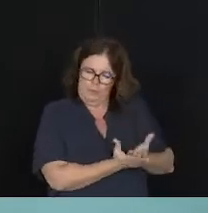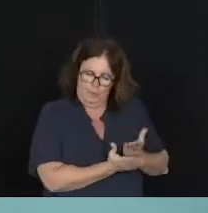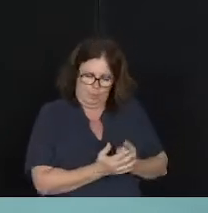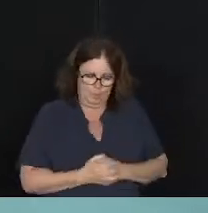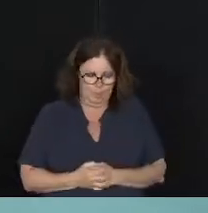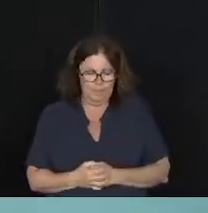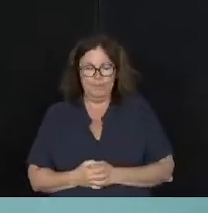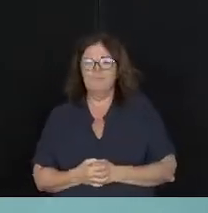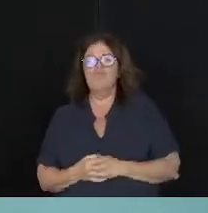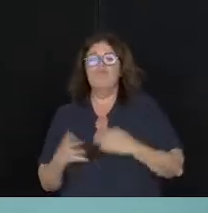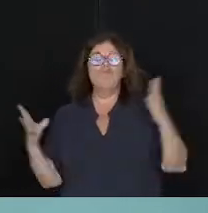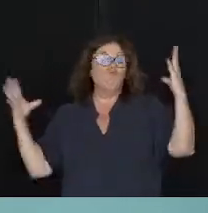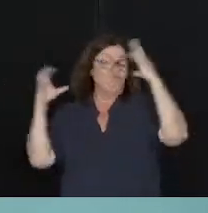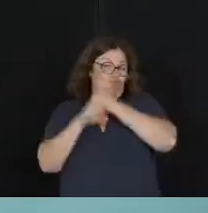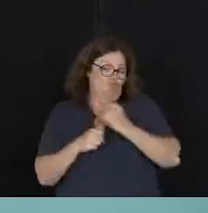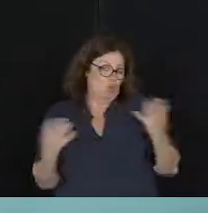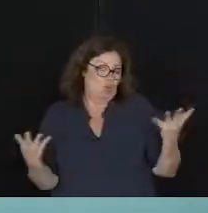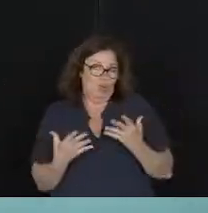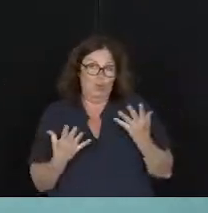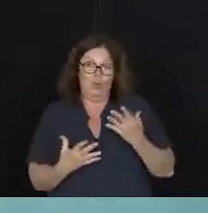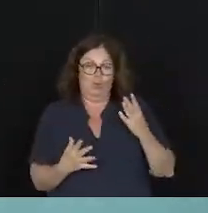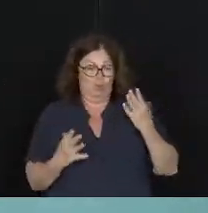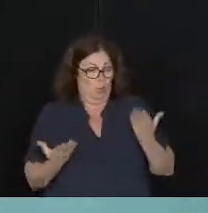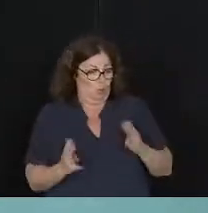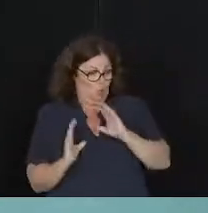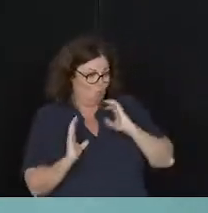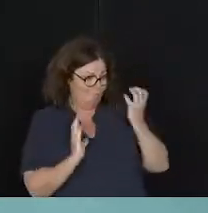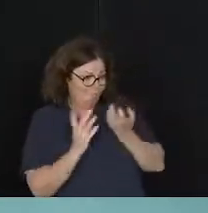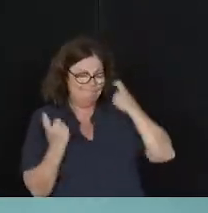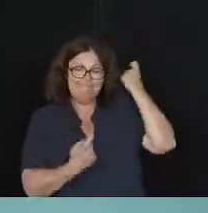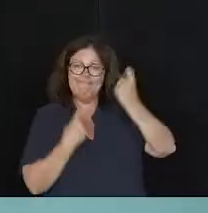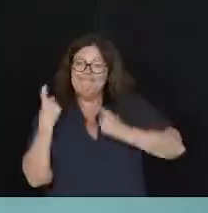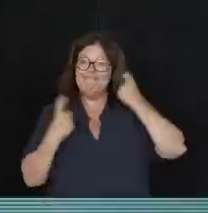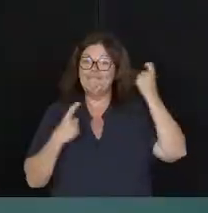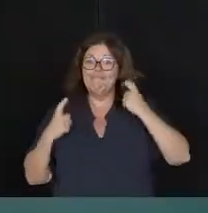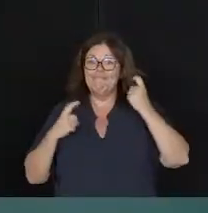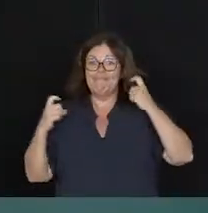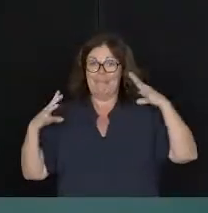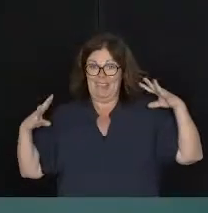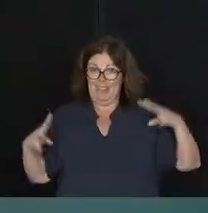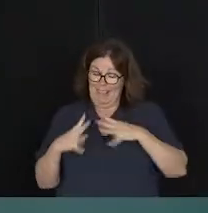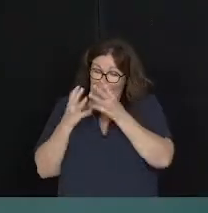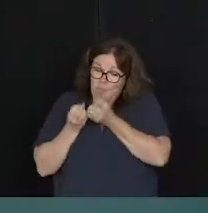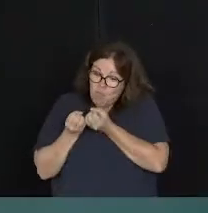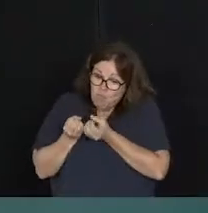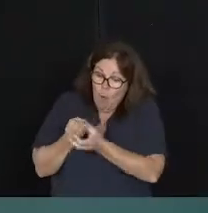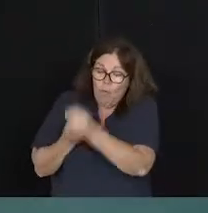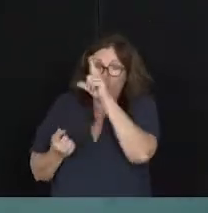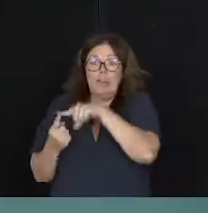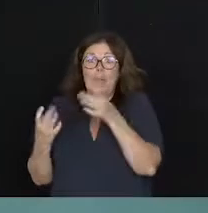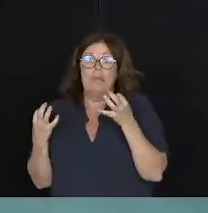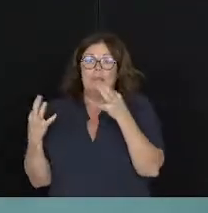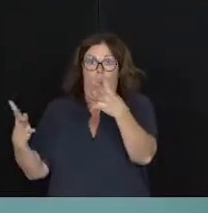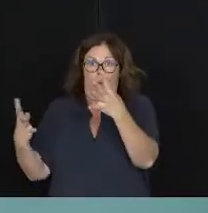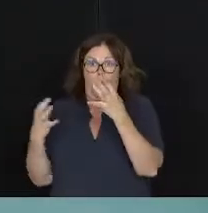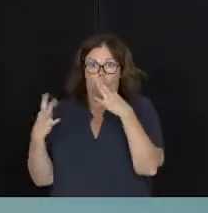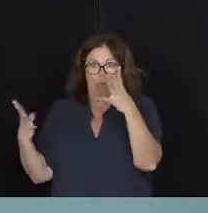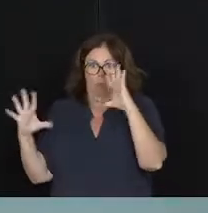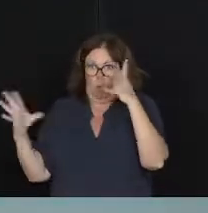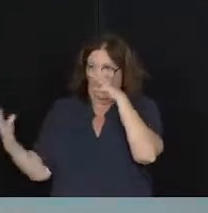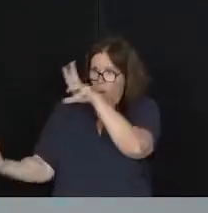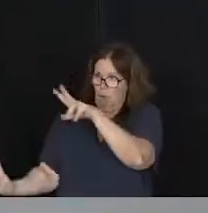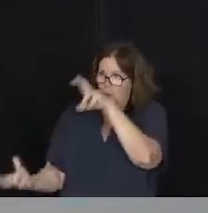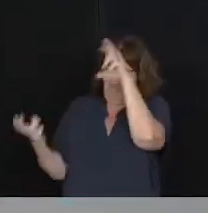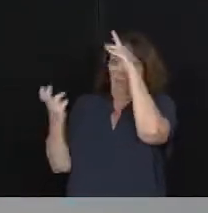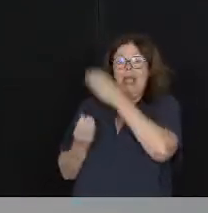ce rapide topo d'introduction, la table ronde d'aujourd'hui propose de réfléchir à ce que la guerre fait aux temporalités, c'est-à-dire aux perceptions du temps et aux manières de